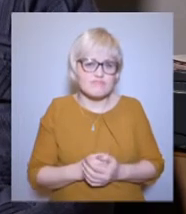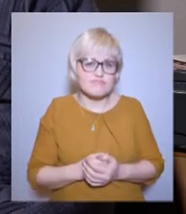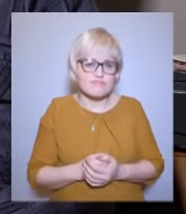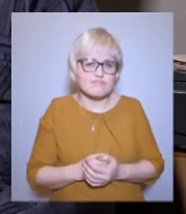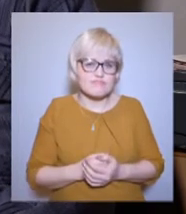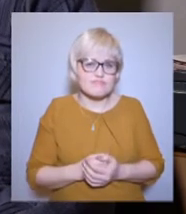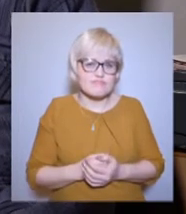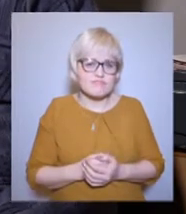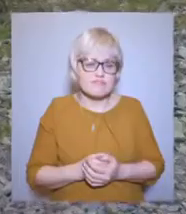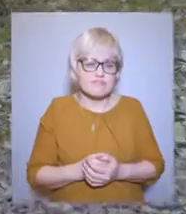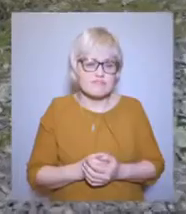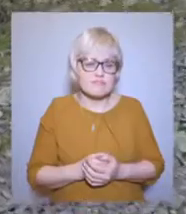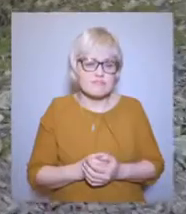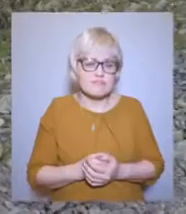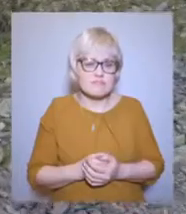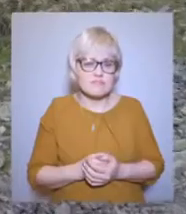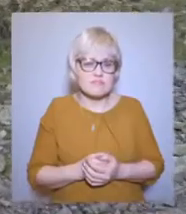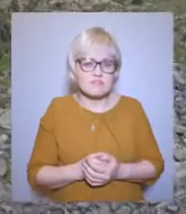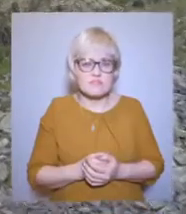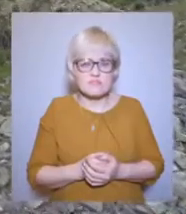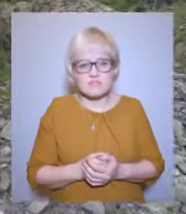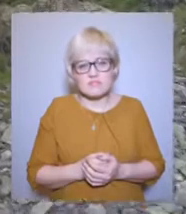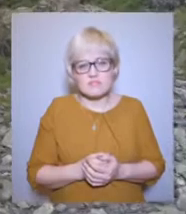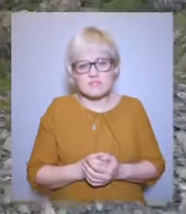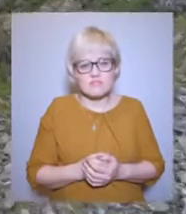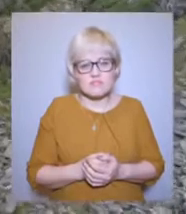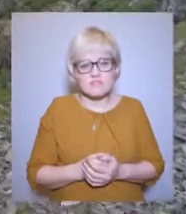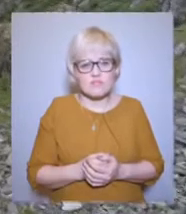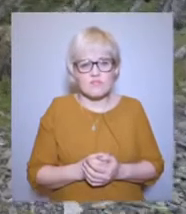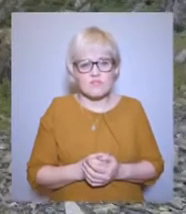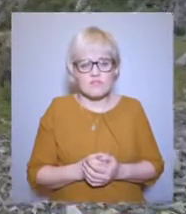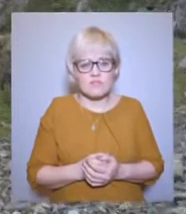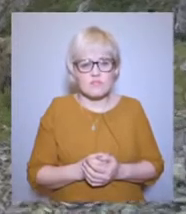крупных капитальных работ по геологии нет.